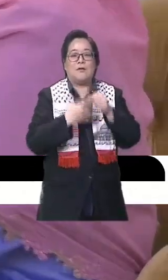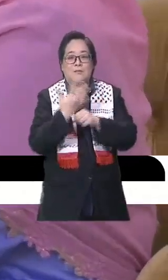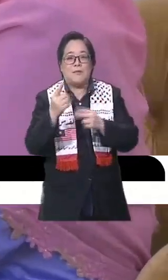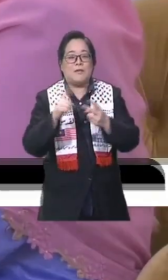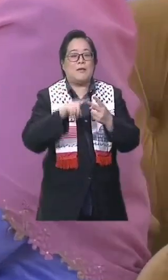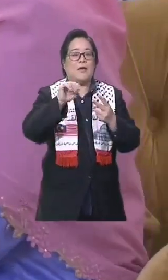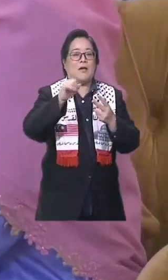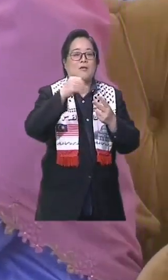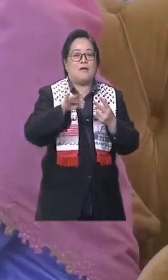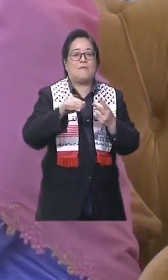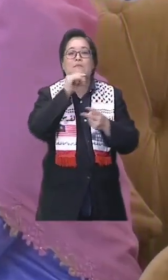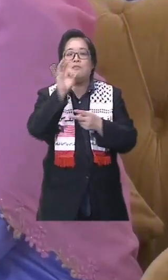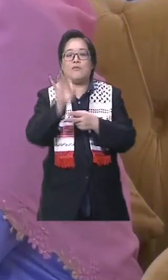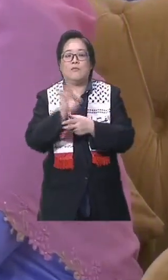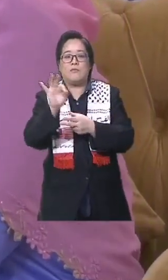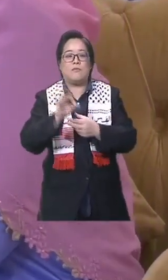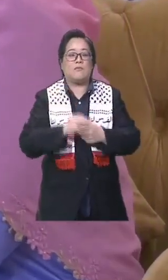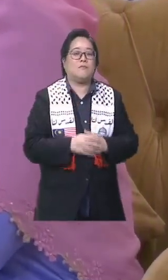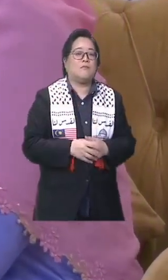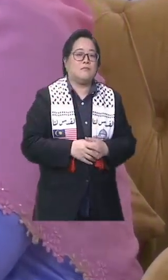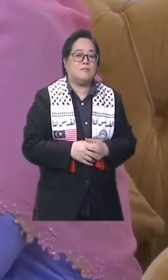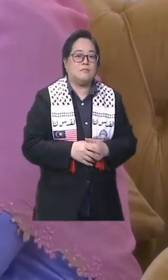Asraf bulan